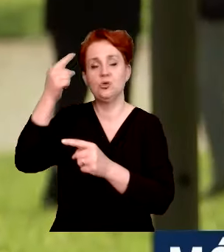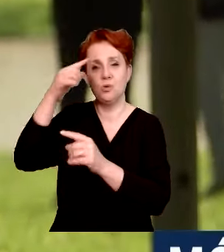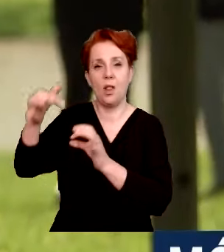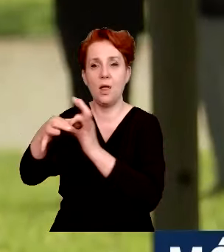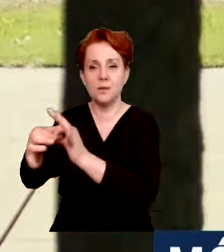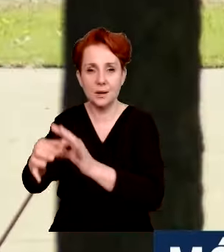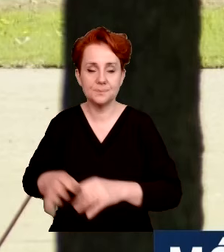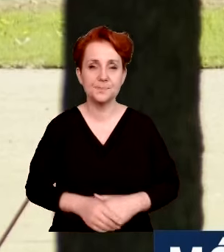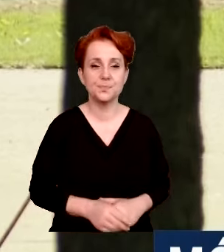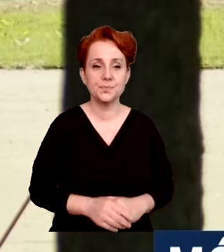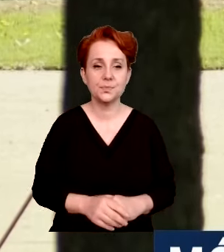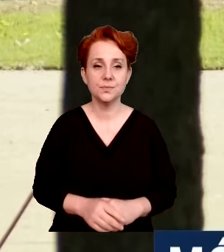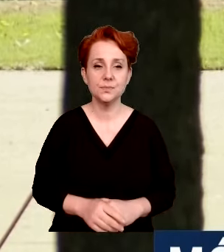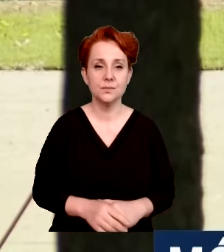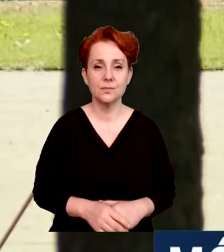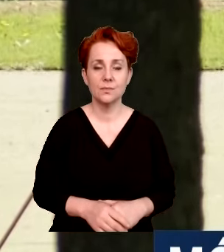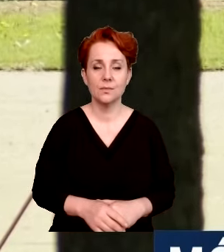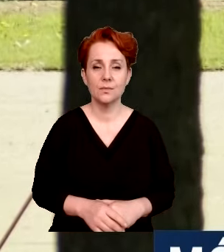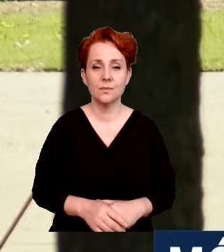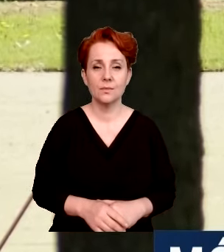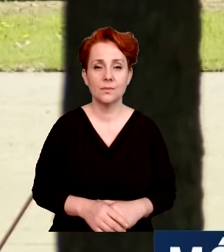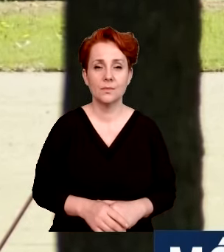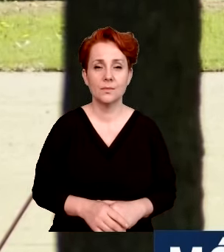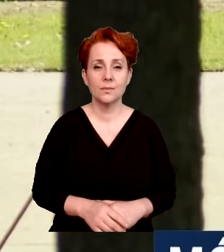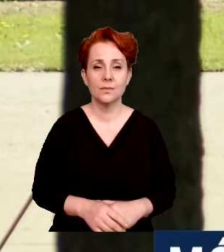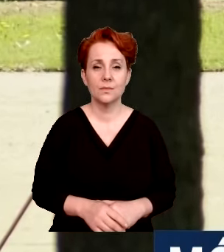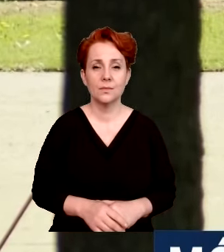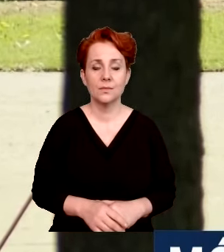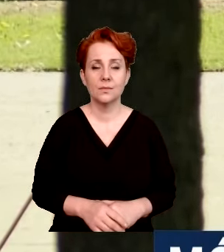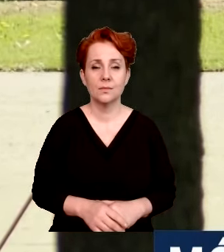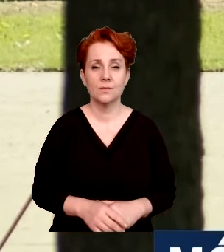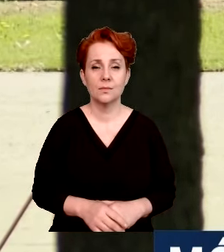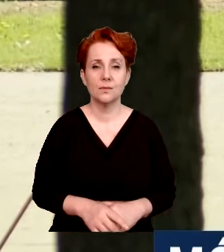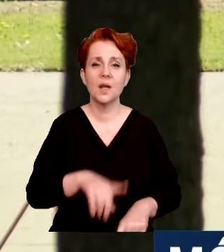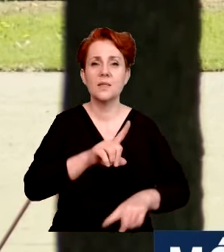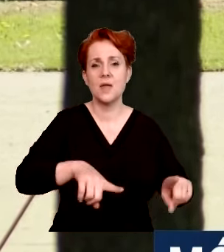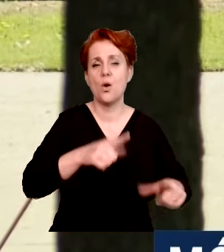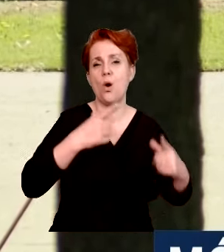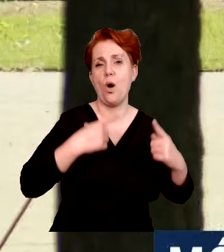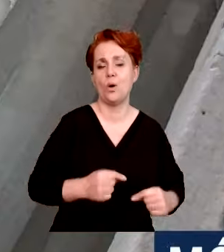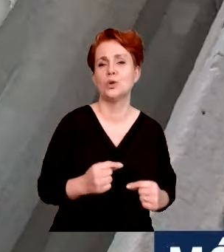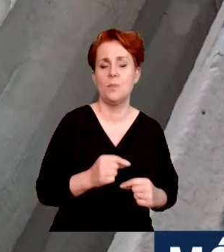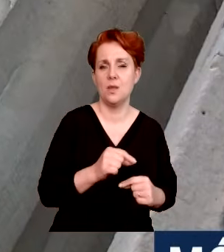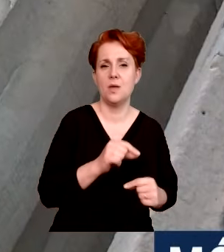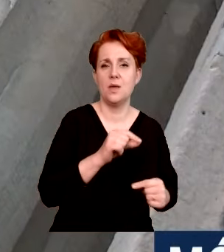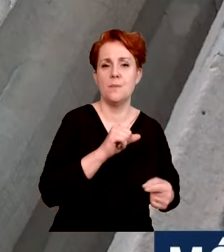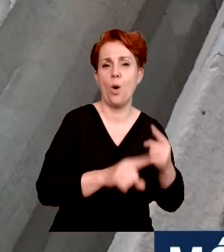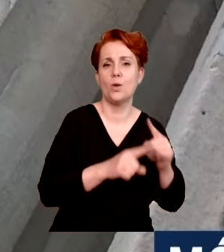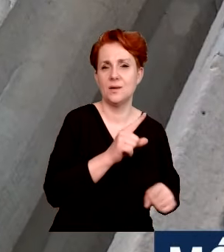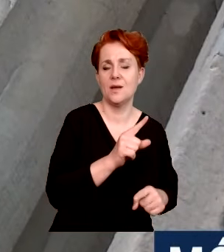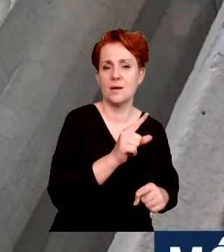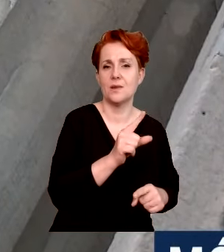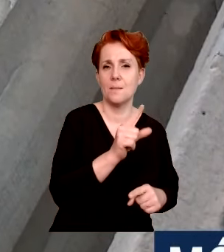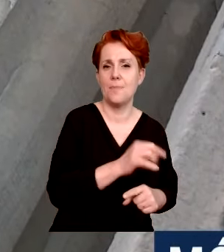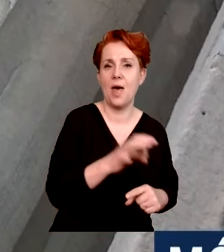chwilowymi potrzebami politycznymi polityków Platformy Obywatelskiej, mamy też do czynienia z taką presją